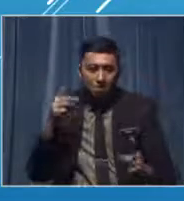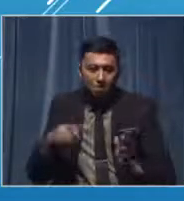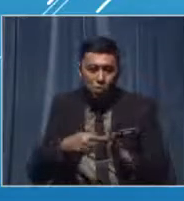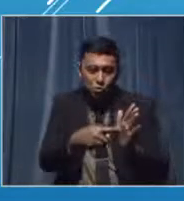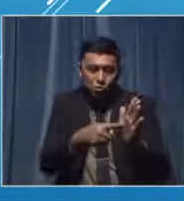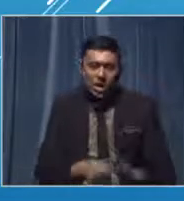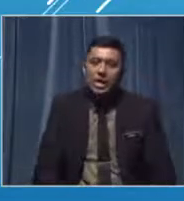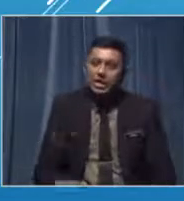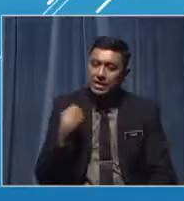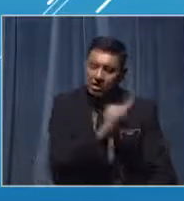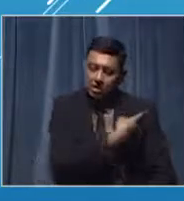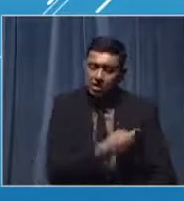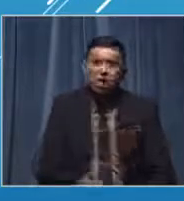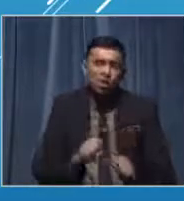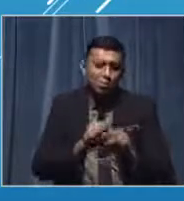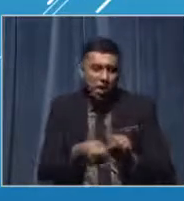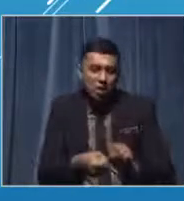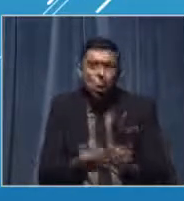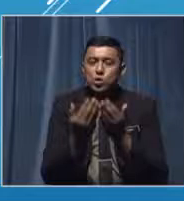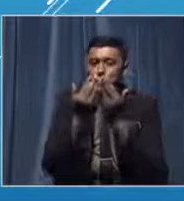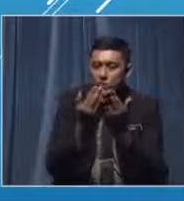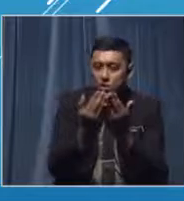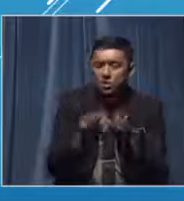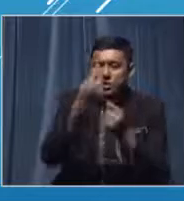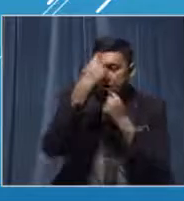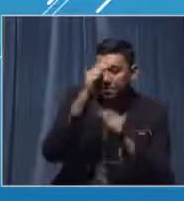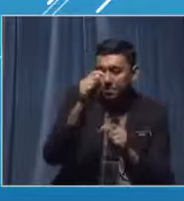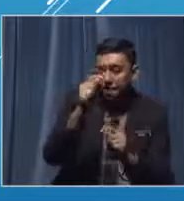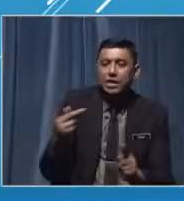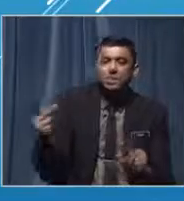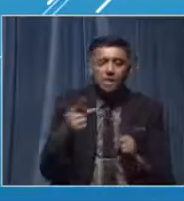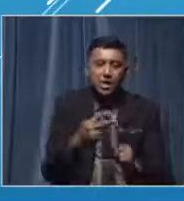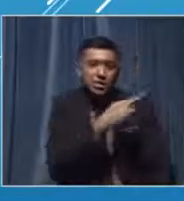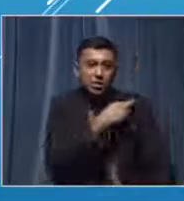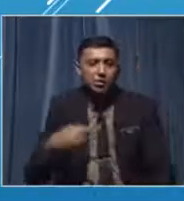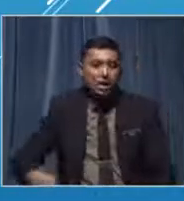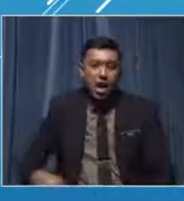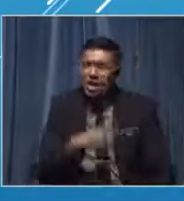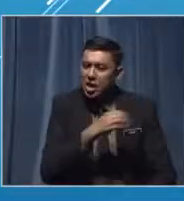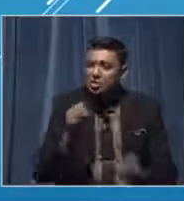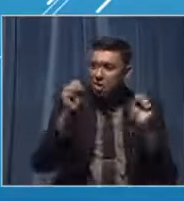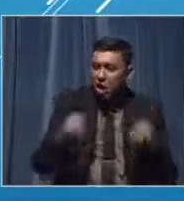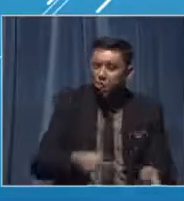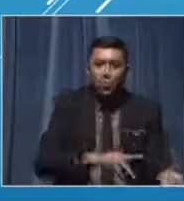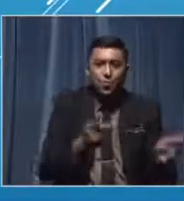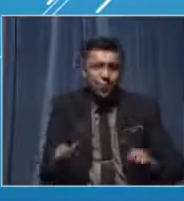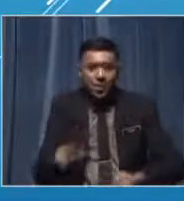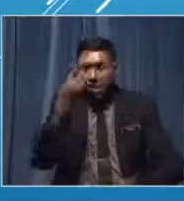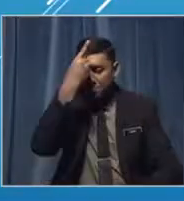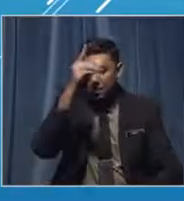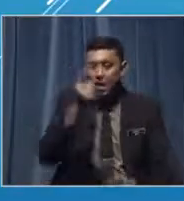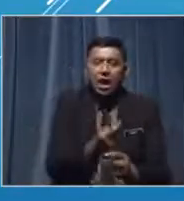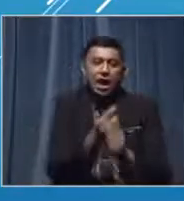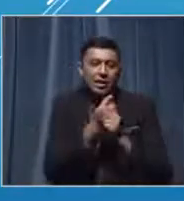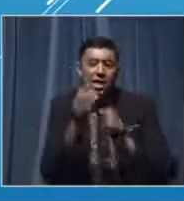Menunjukkan kepada kita supaya bersyukur, taat kepada raja dan sanggup berkorban demi